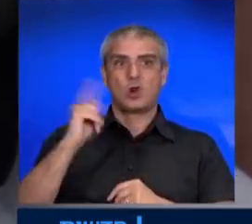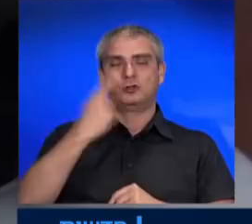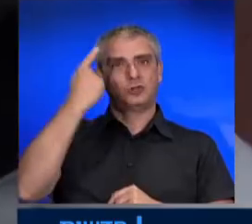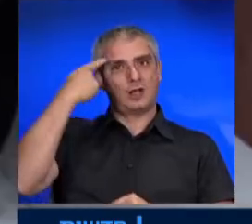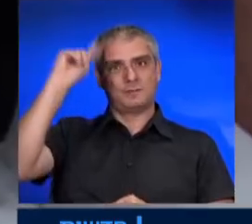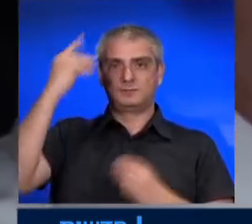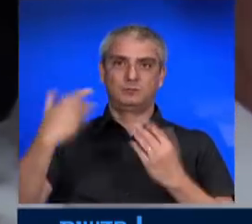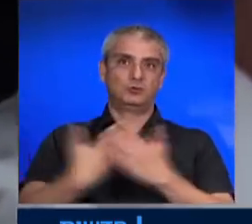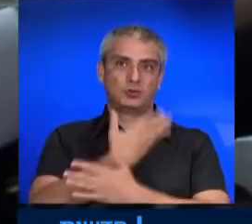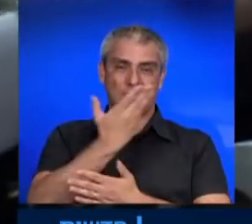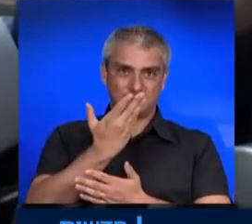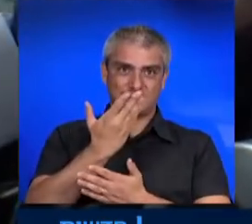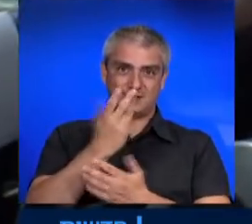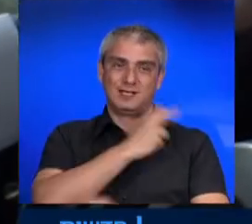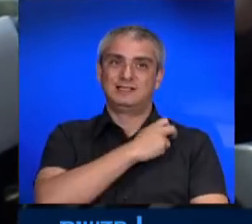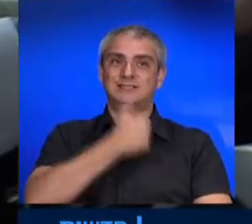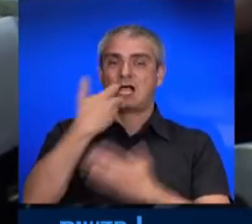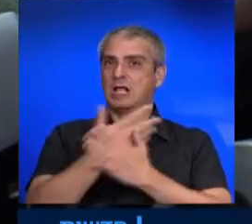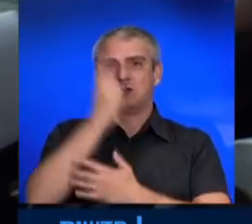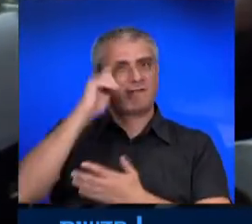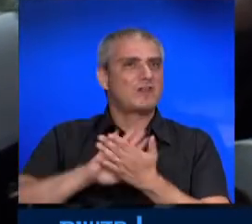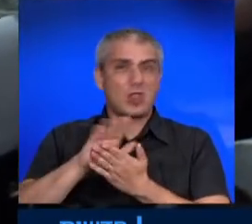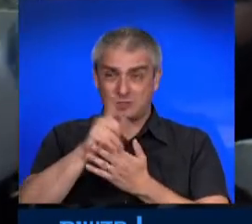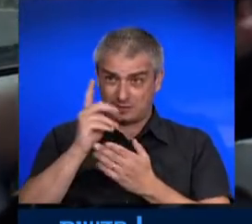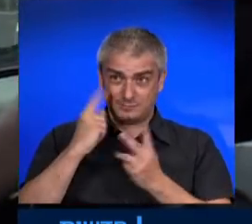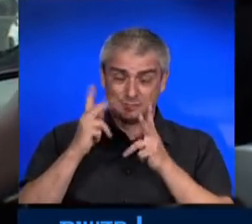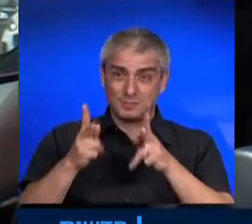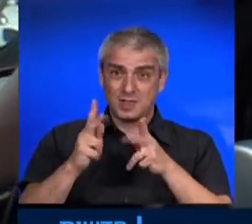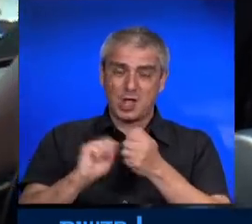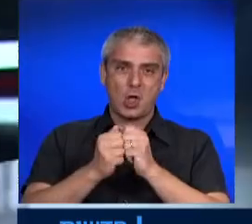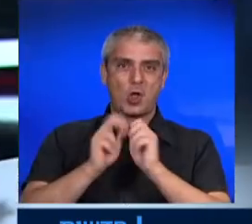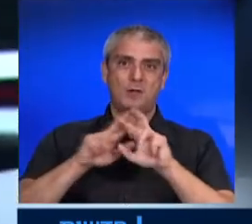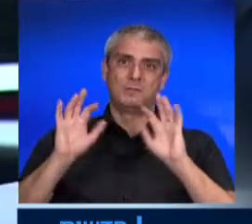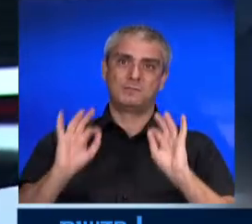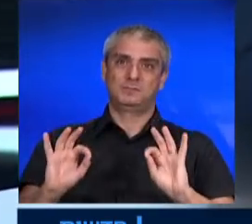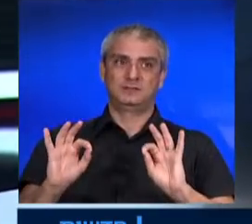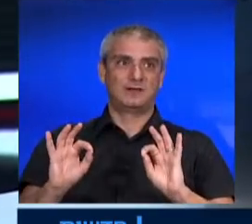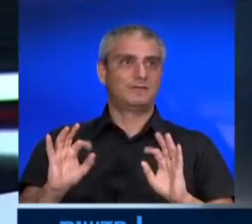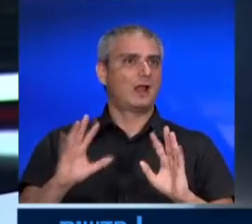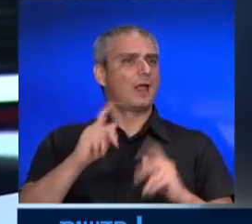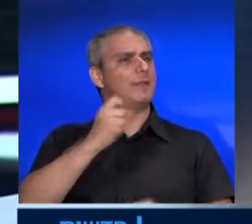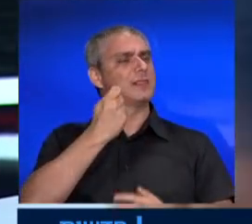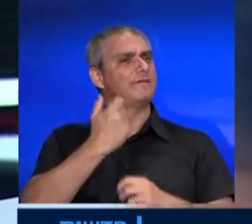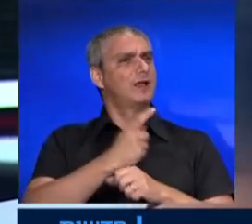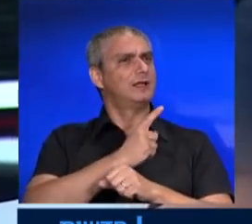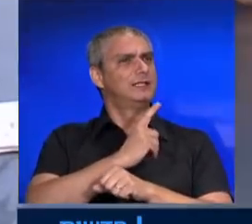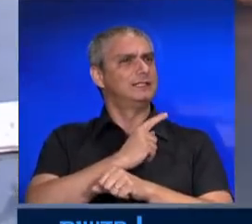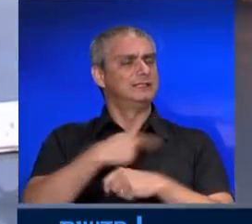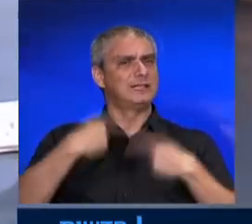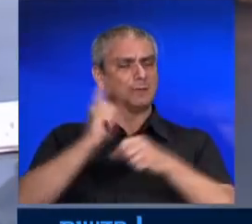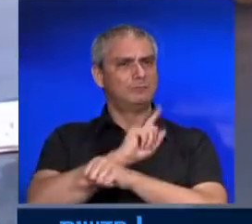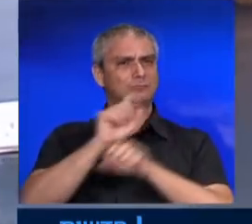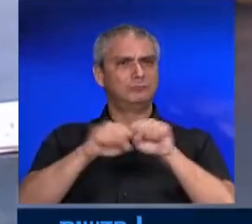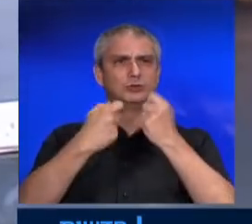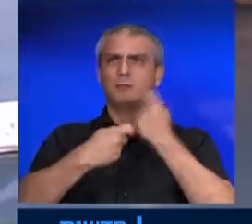מוזר לשר חדש ואף אחד לא יודע אם זו פרודיה או מציאות. למה דווקא בימים של משבר כלכלי